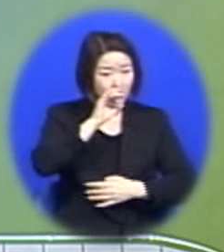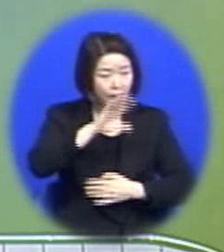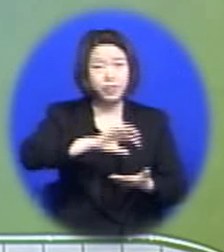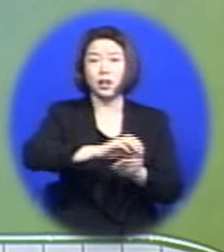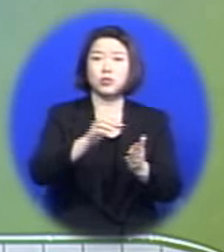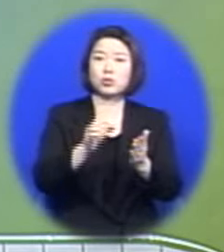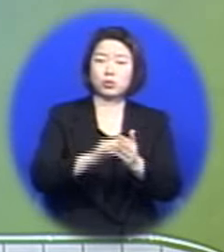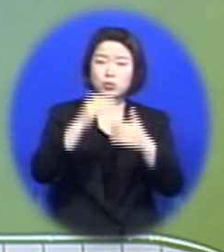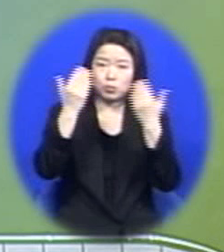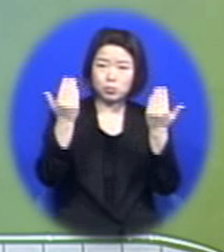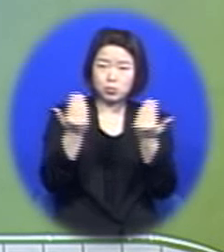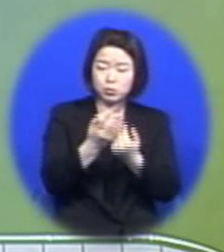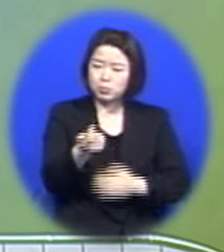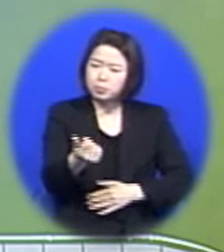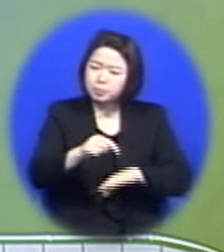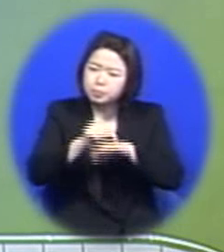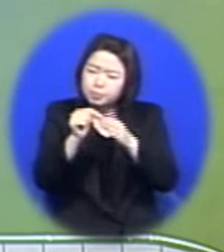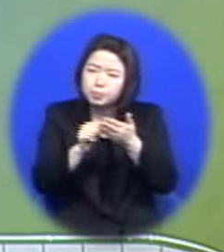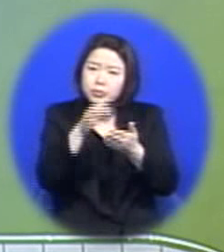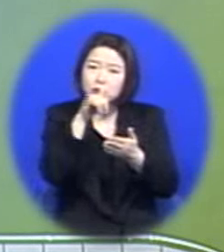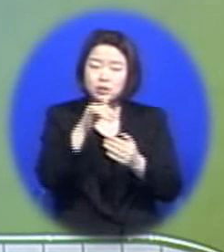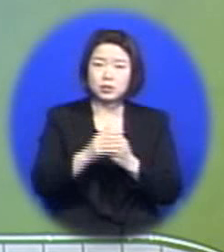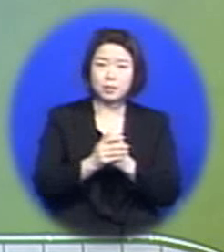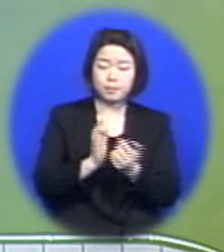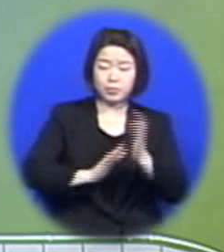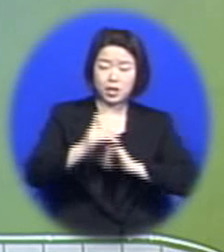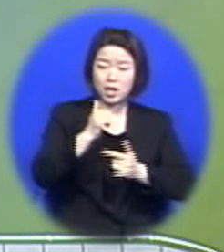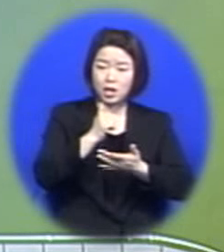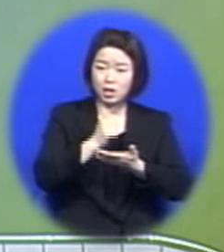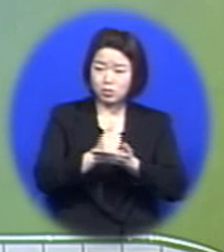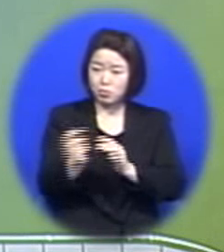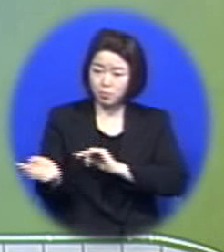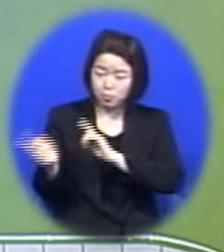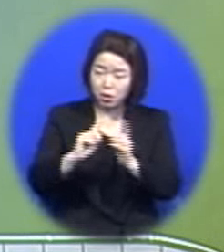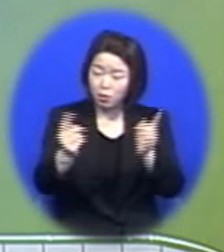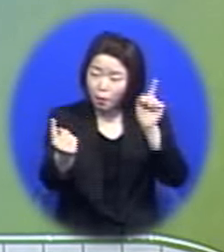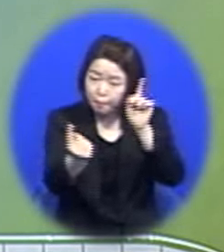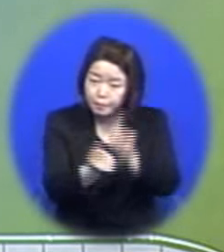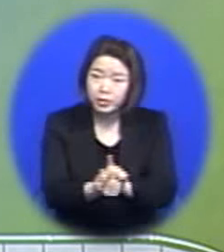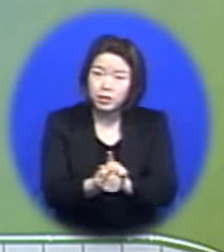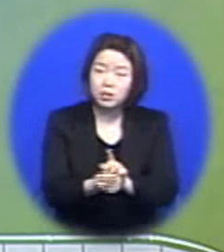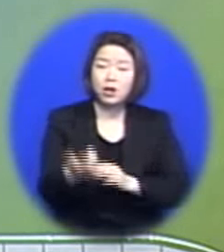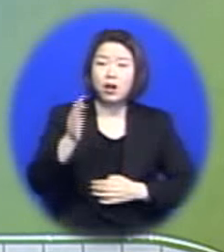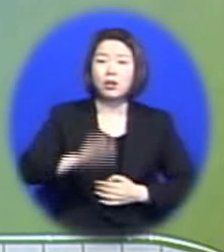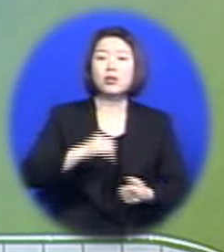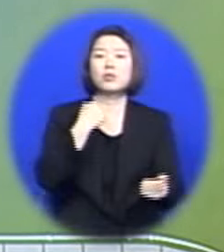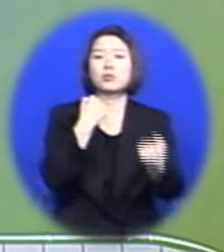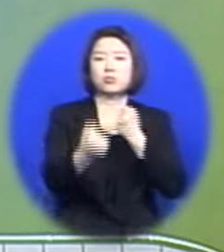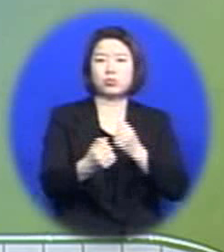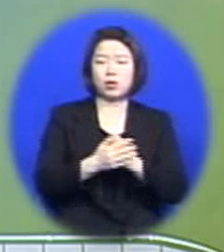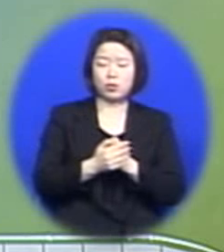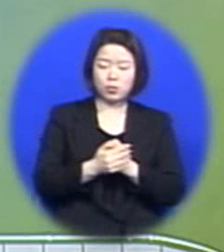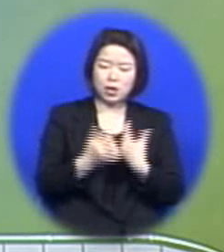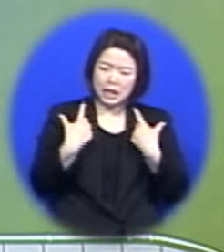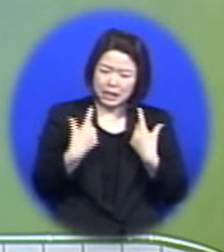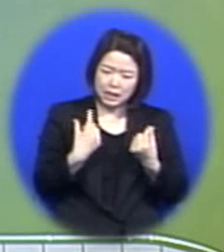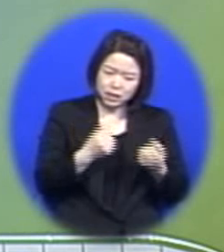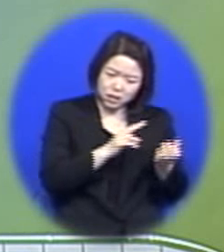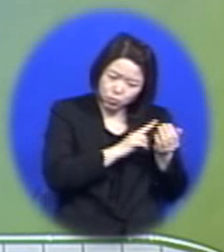다 소극적이었어요. 예수님 부활하신 주님 만났습니다. 그런데도 그들은 여전히 숨어